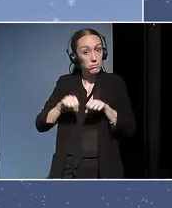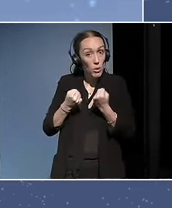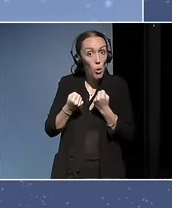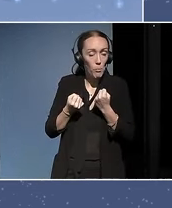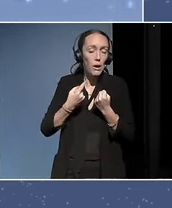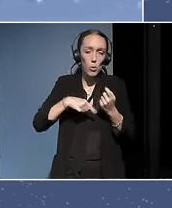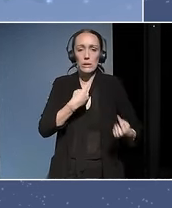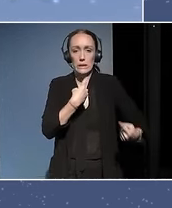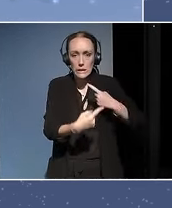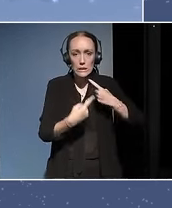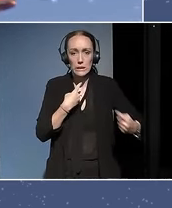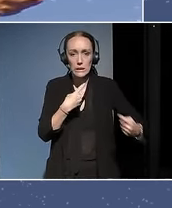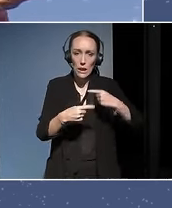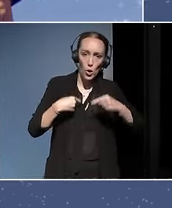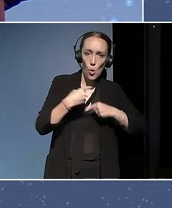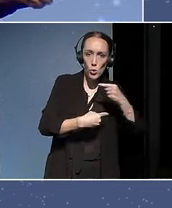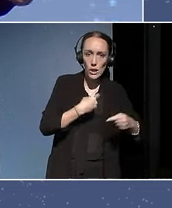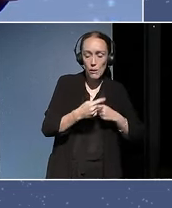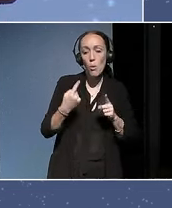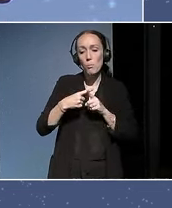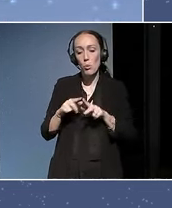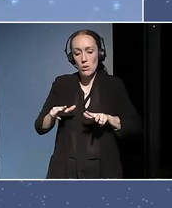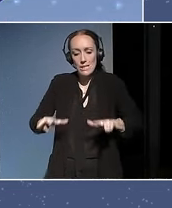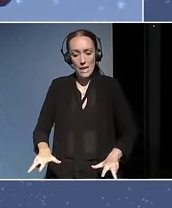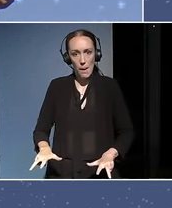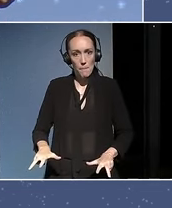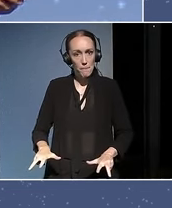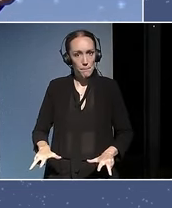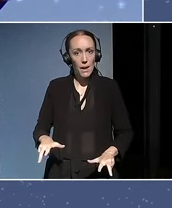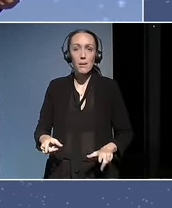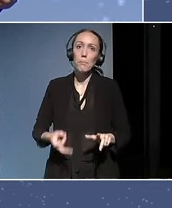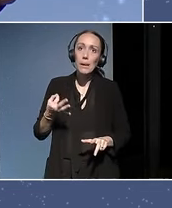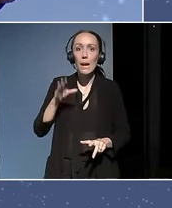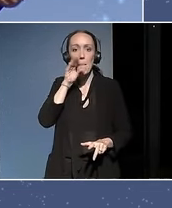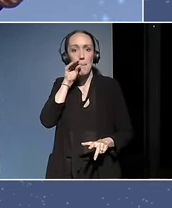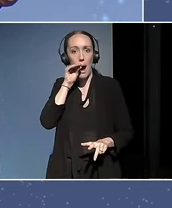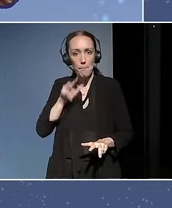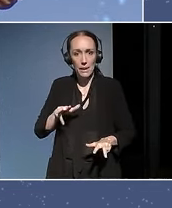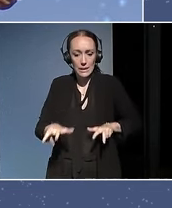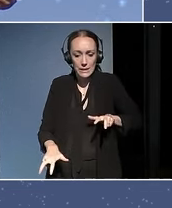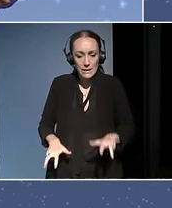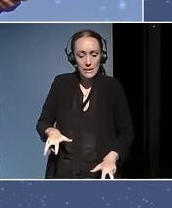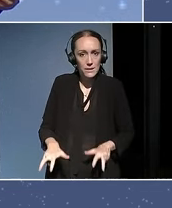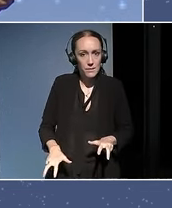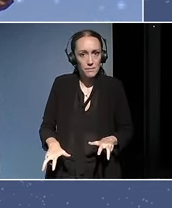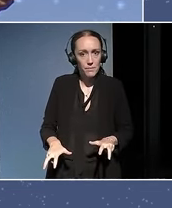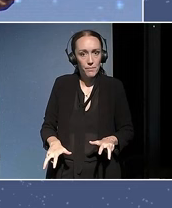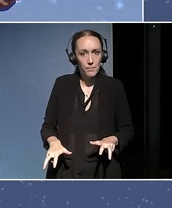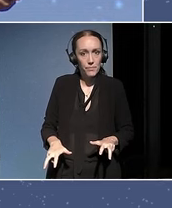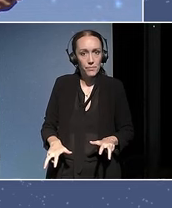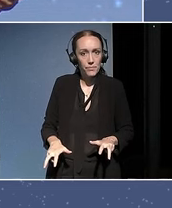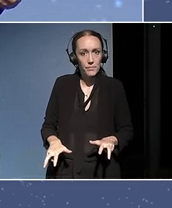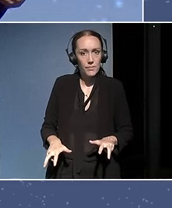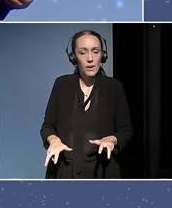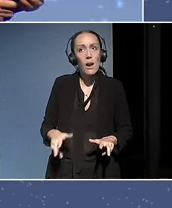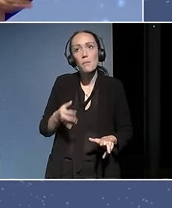poi questi questi questi piedi da papera ma zampe posteriori ridotte rispetto al all'arresto